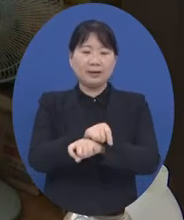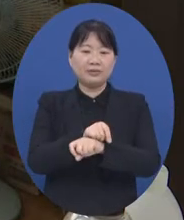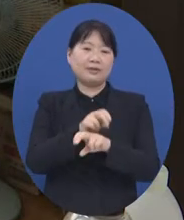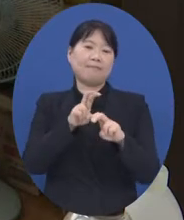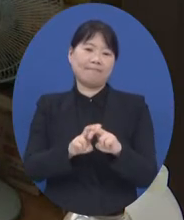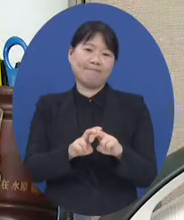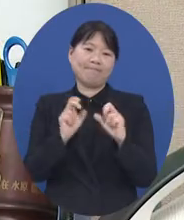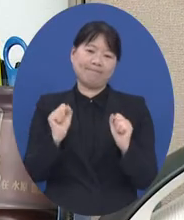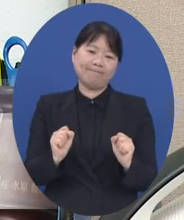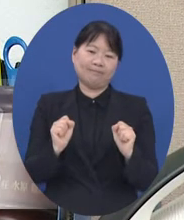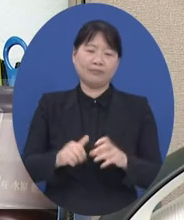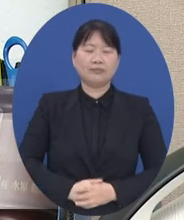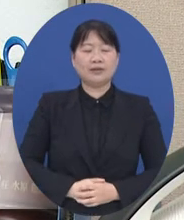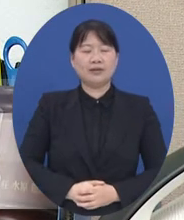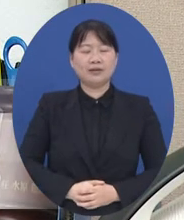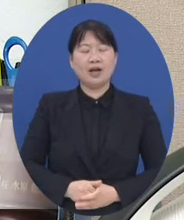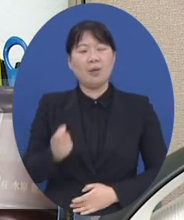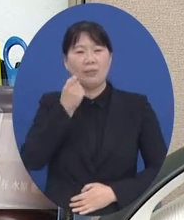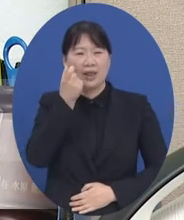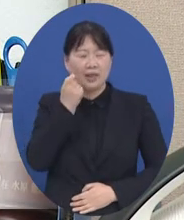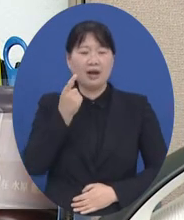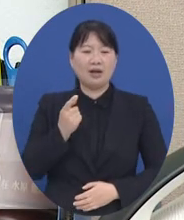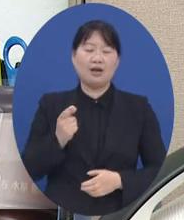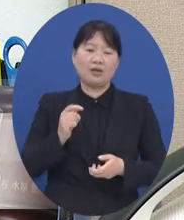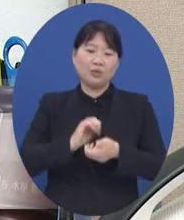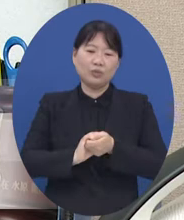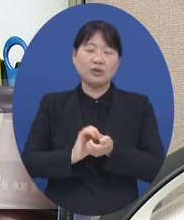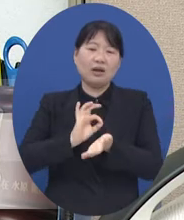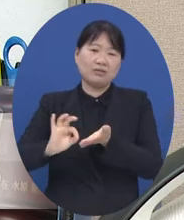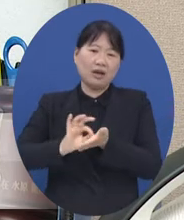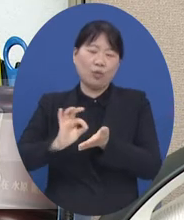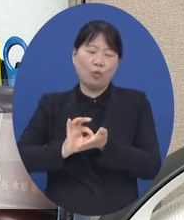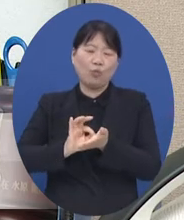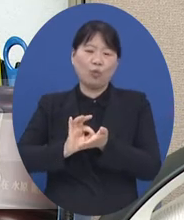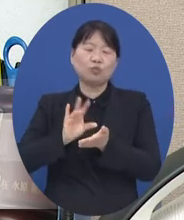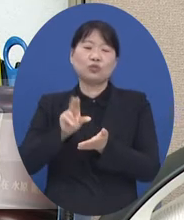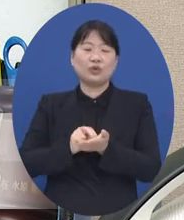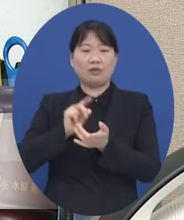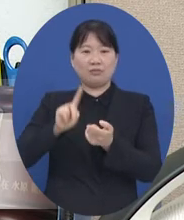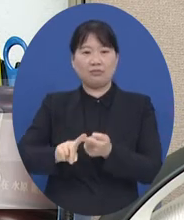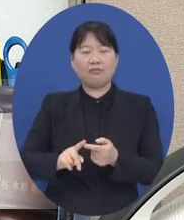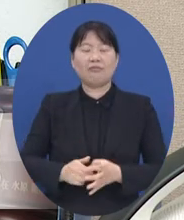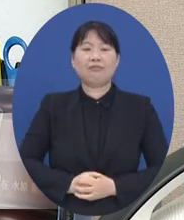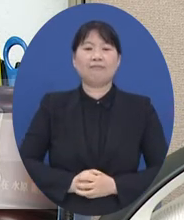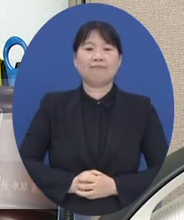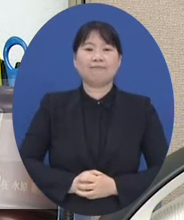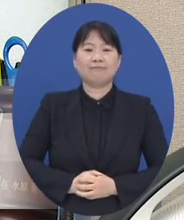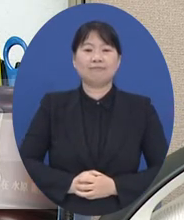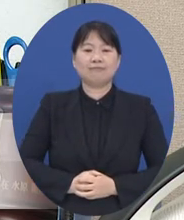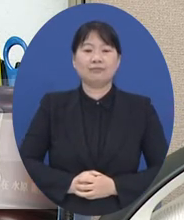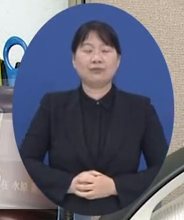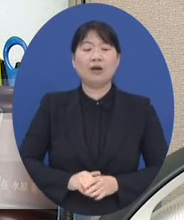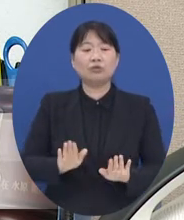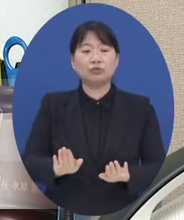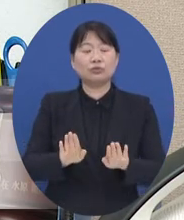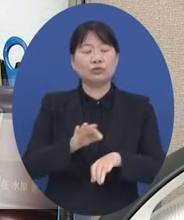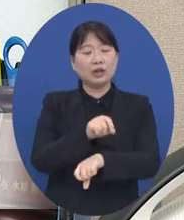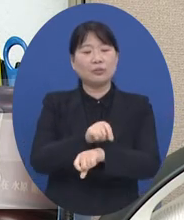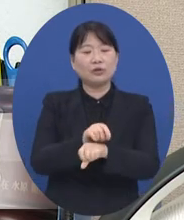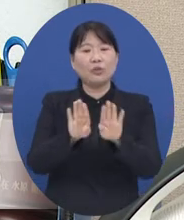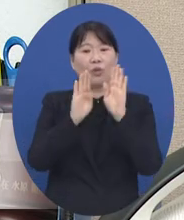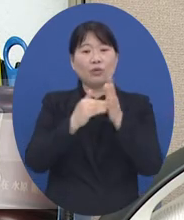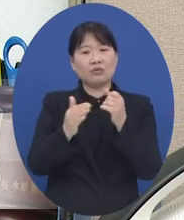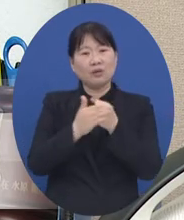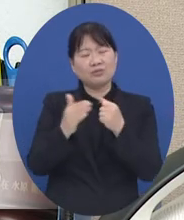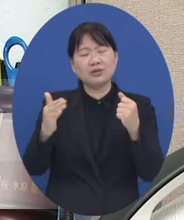있습니다 내가 고정적인 b 형 이라든가 이런 부분에 대해서는 뭐 문을 열고 있기 때문에 당시